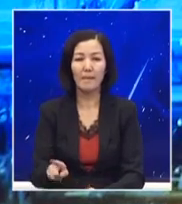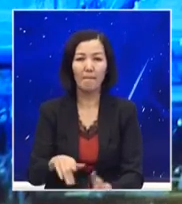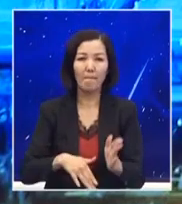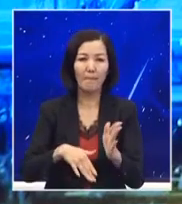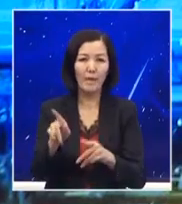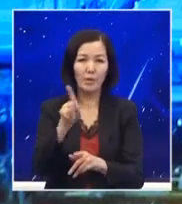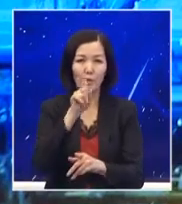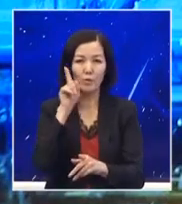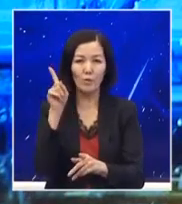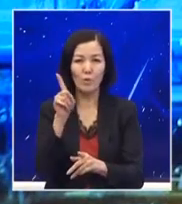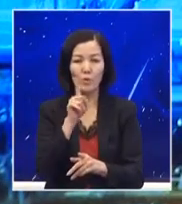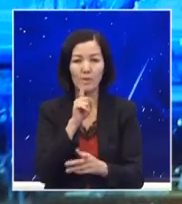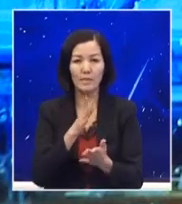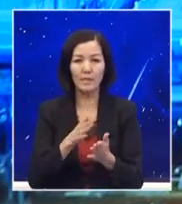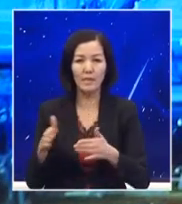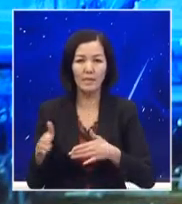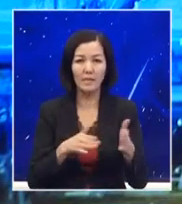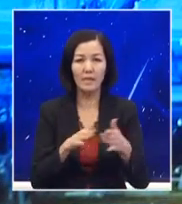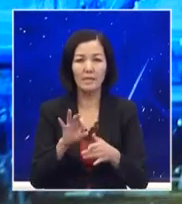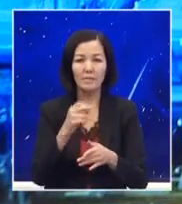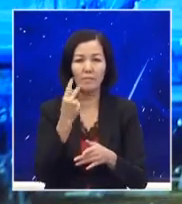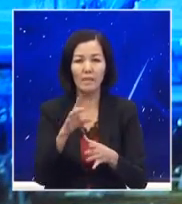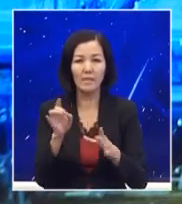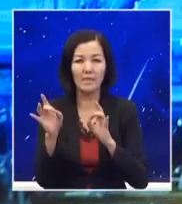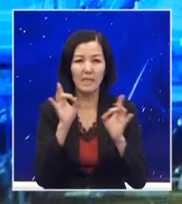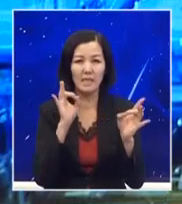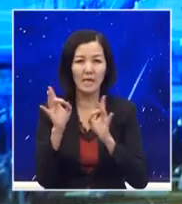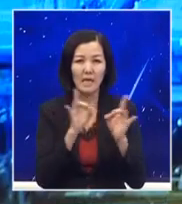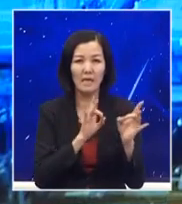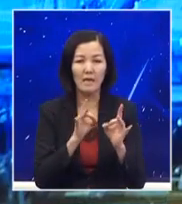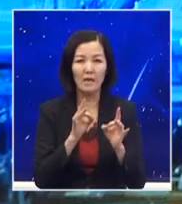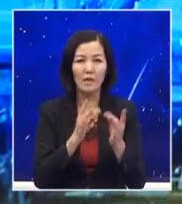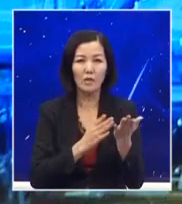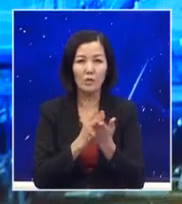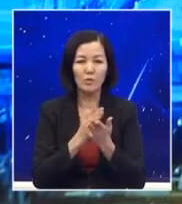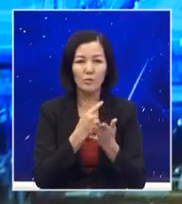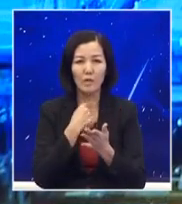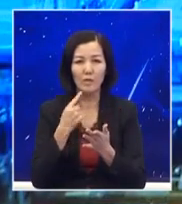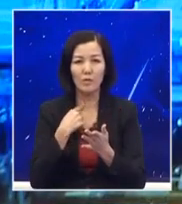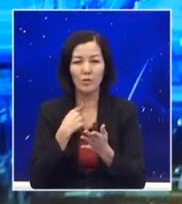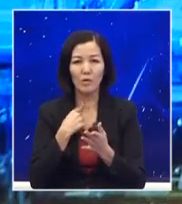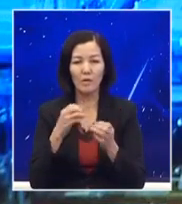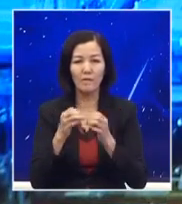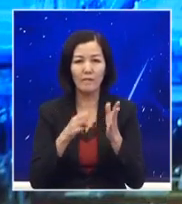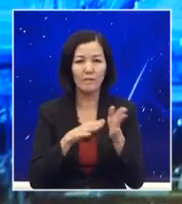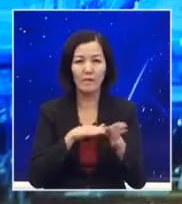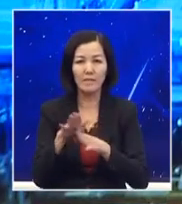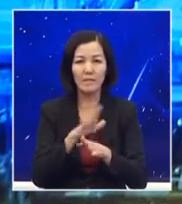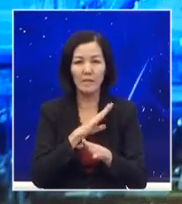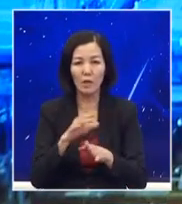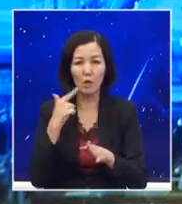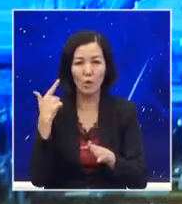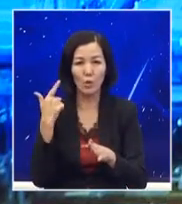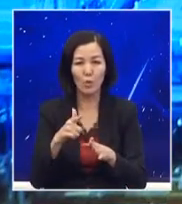Подросток разъезжал на авто со спецсигналами оперативных служб в Талдыкургане. При этом несовершеннолетний водитель грубо